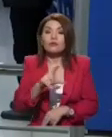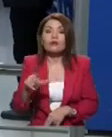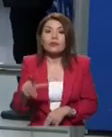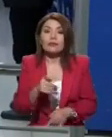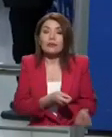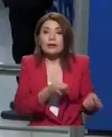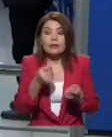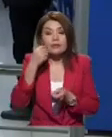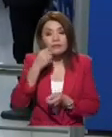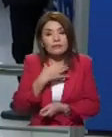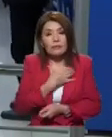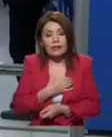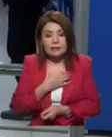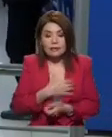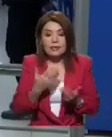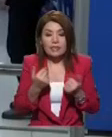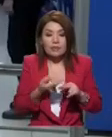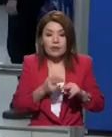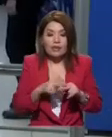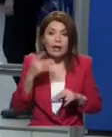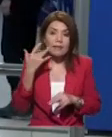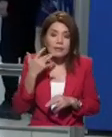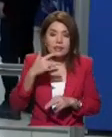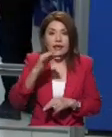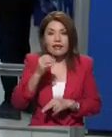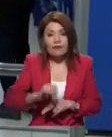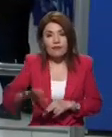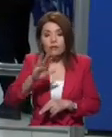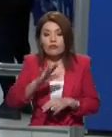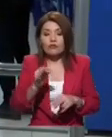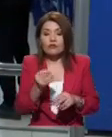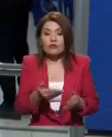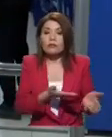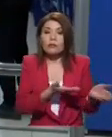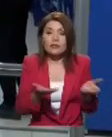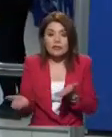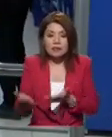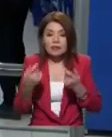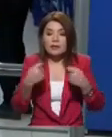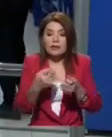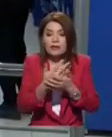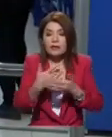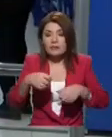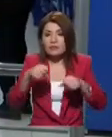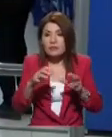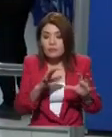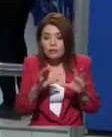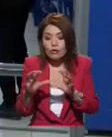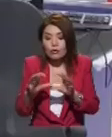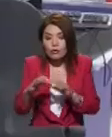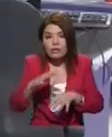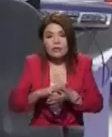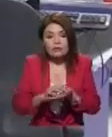қызметінің сапасы маңызды екенін білеміз. Сол үшін Америка мен еуропалық маркетплейстерге есік ашып, тауарлардың еш сақымданбай келуіне күш жұмсап